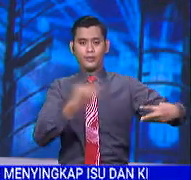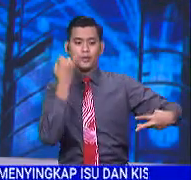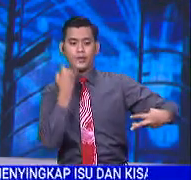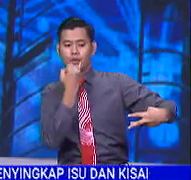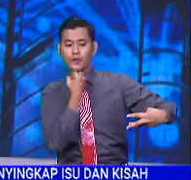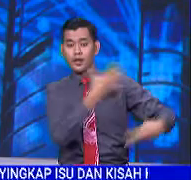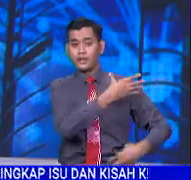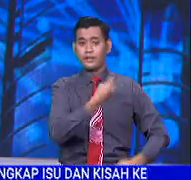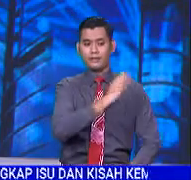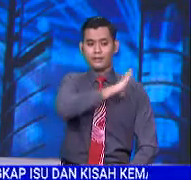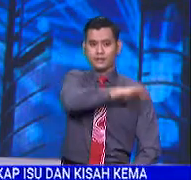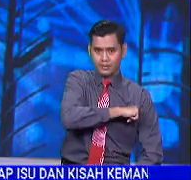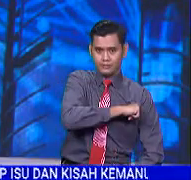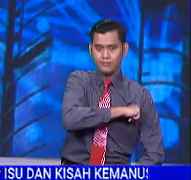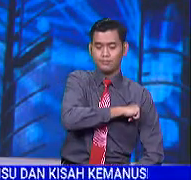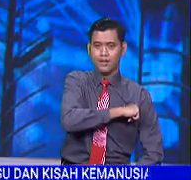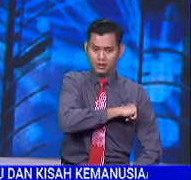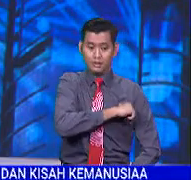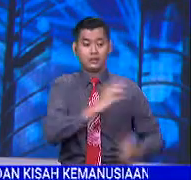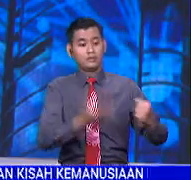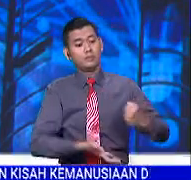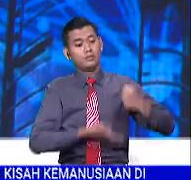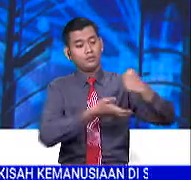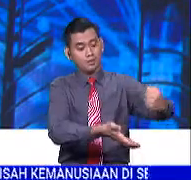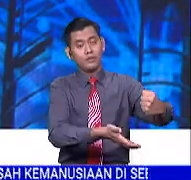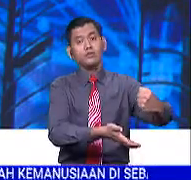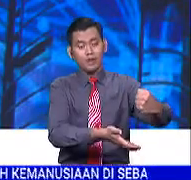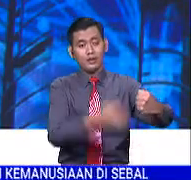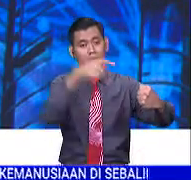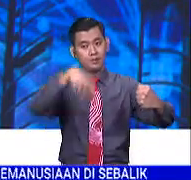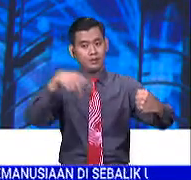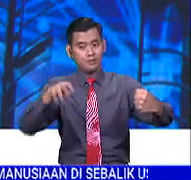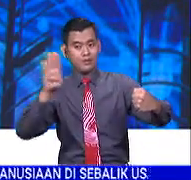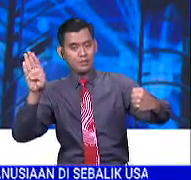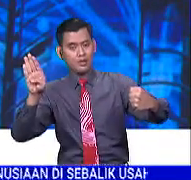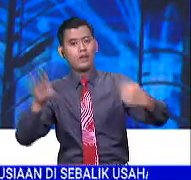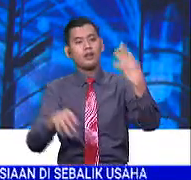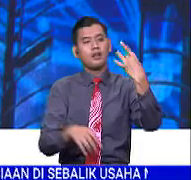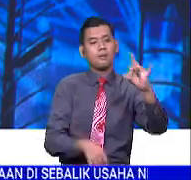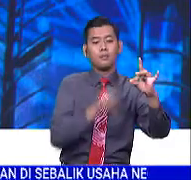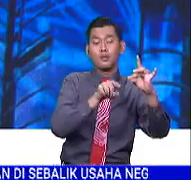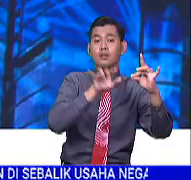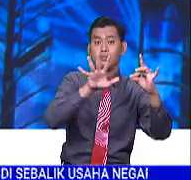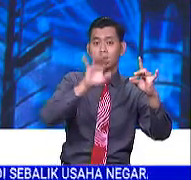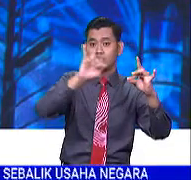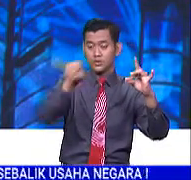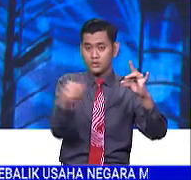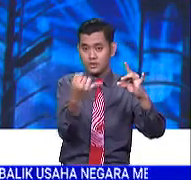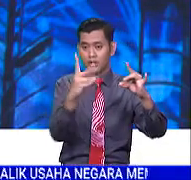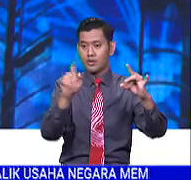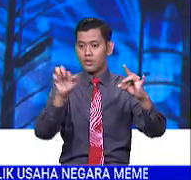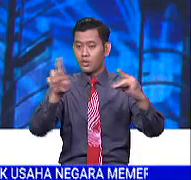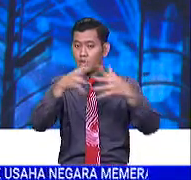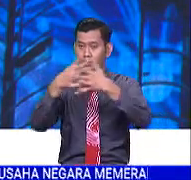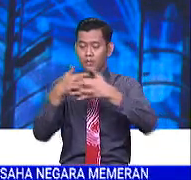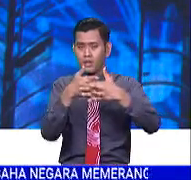dengan pejuang Hamas dana bantuan kecemasan pusat PBB memperuntukkan 18.5 juta do Amerika Syarikat